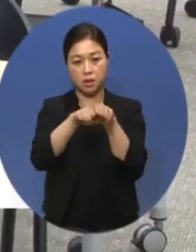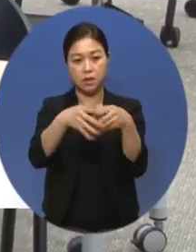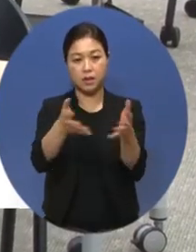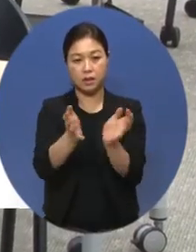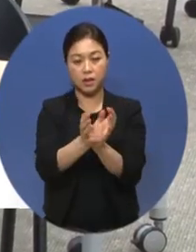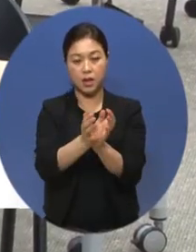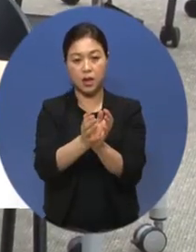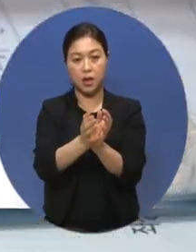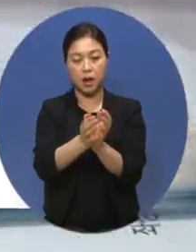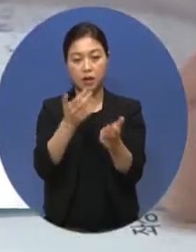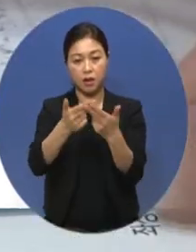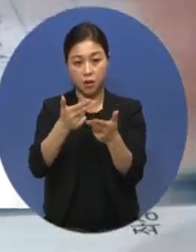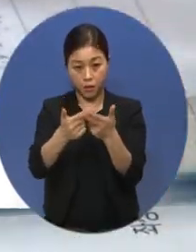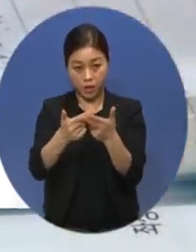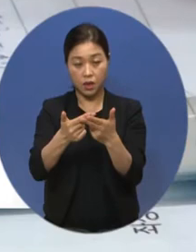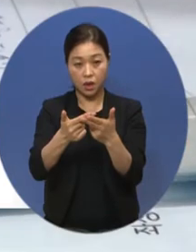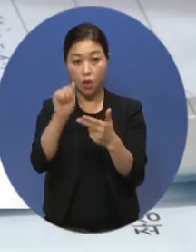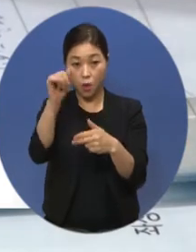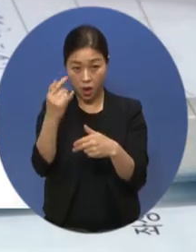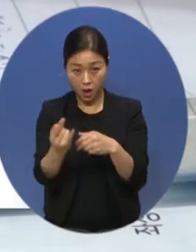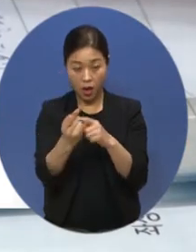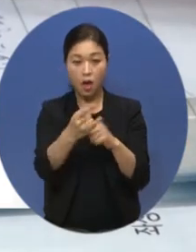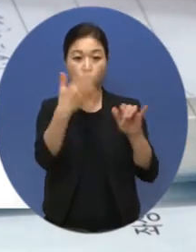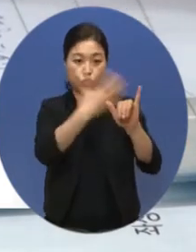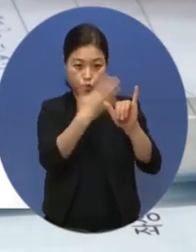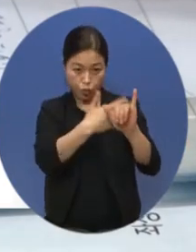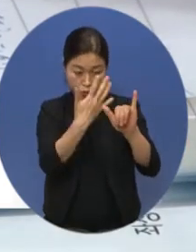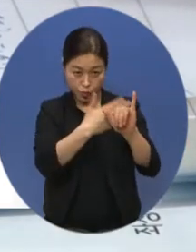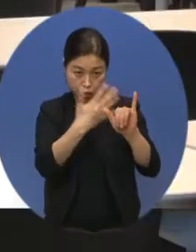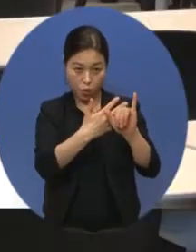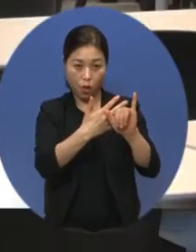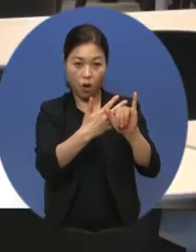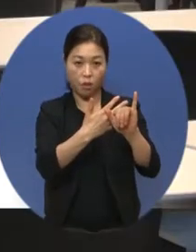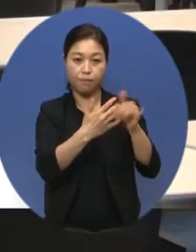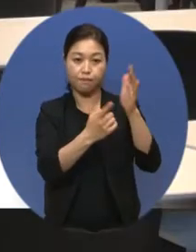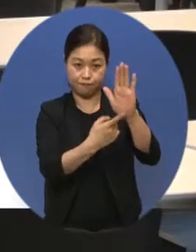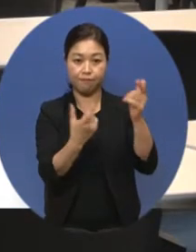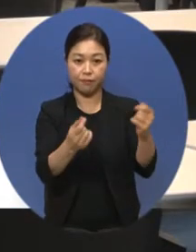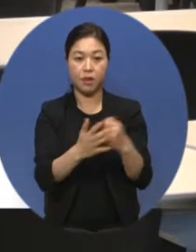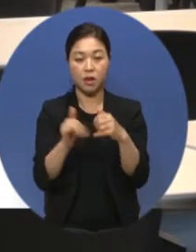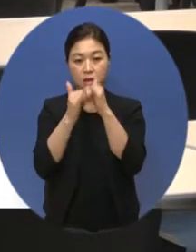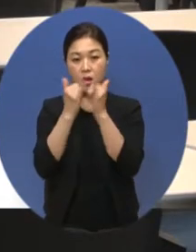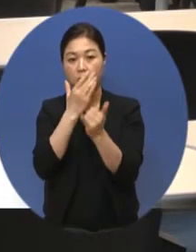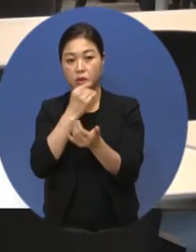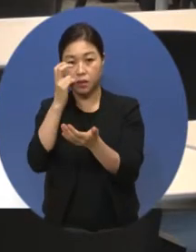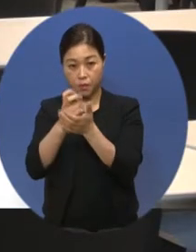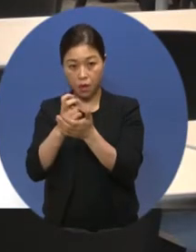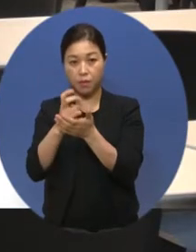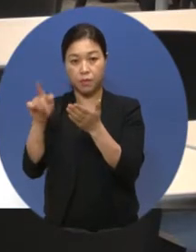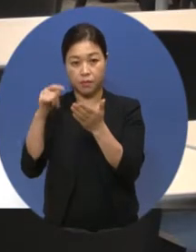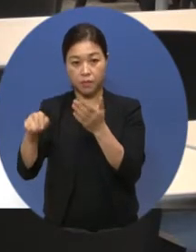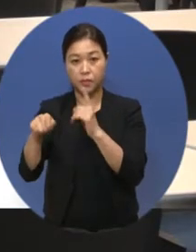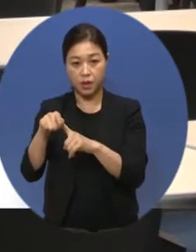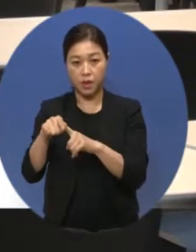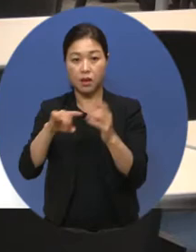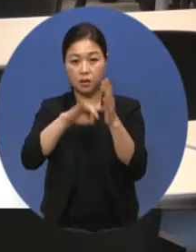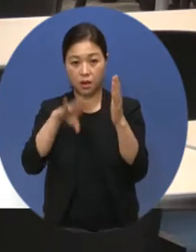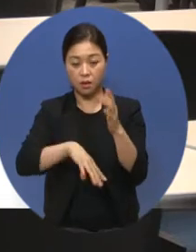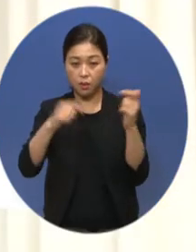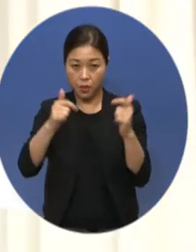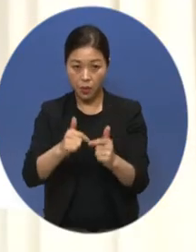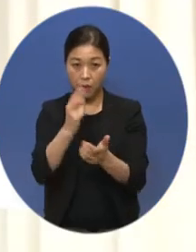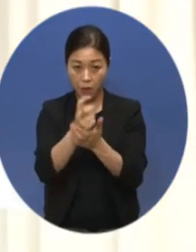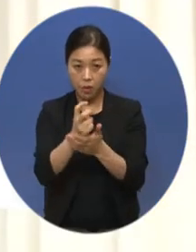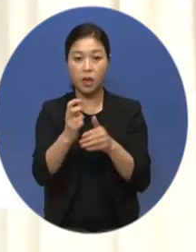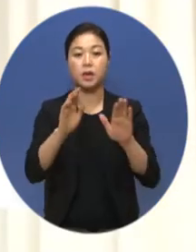한국사회복지시설단체협의회 유튜브로 생중계됐습니다. 이번 토론회는 사회복지법인에 대한 조세 감면 제도가